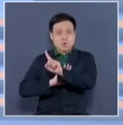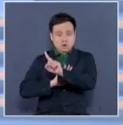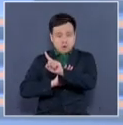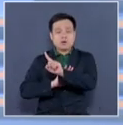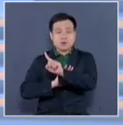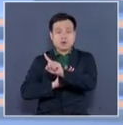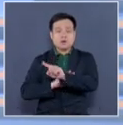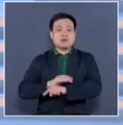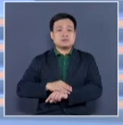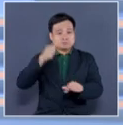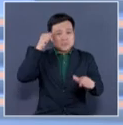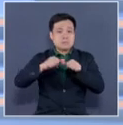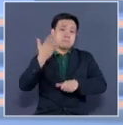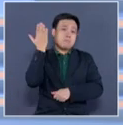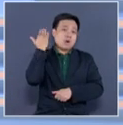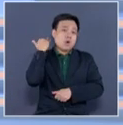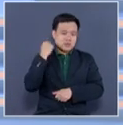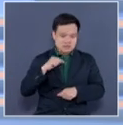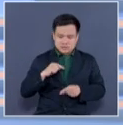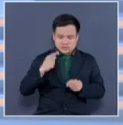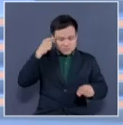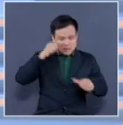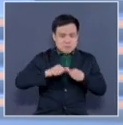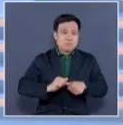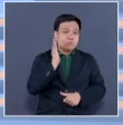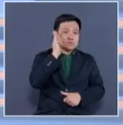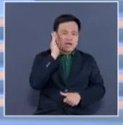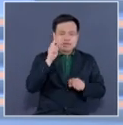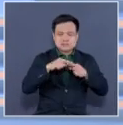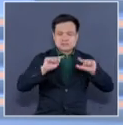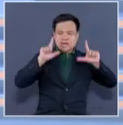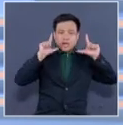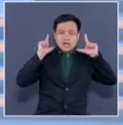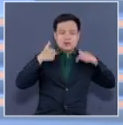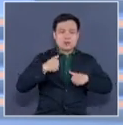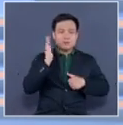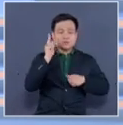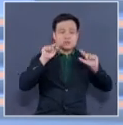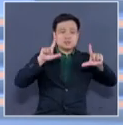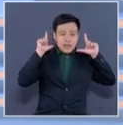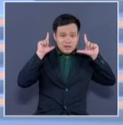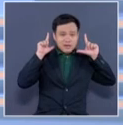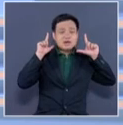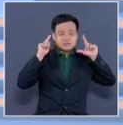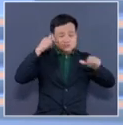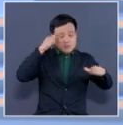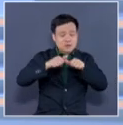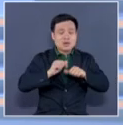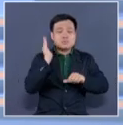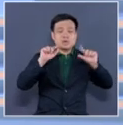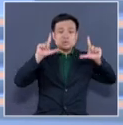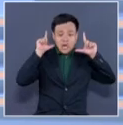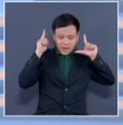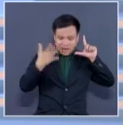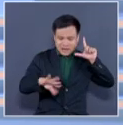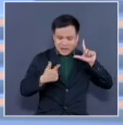ชมคุณลุงอยู่ท่านหนึ่งนะฮะเรื่องปลูกต้นไม้เนี่ยแหละฮะสุดท้ายตอนนี้คดีที่เขารับบริจาคพูดชื่อก็ได้ฮะเพราะมันเป็น